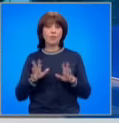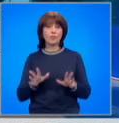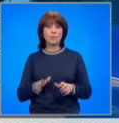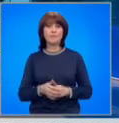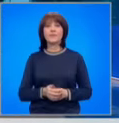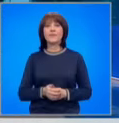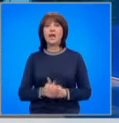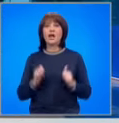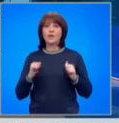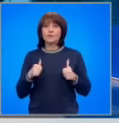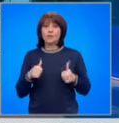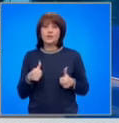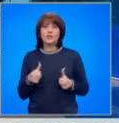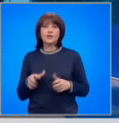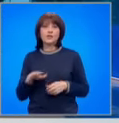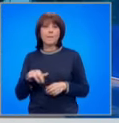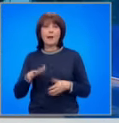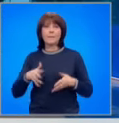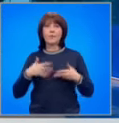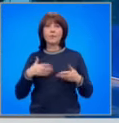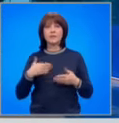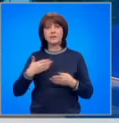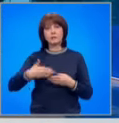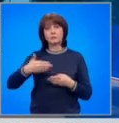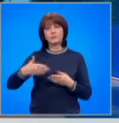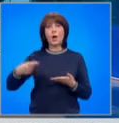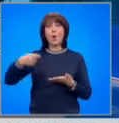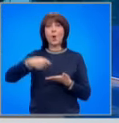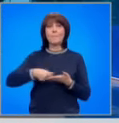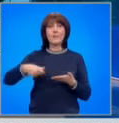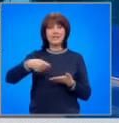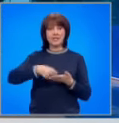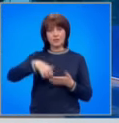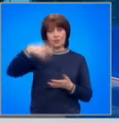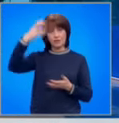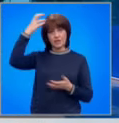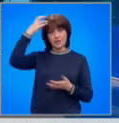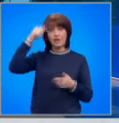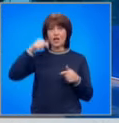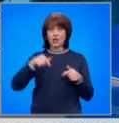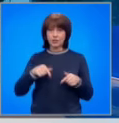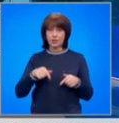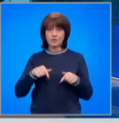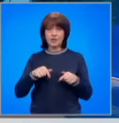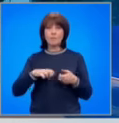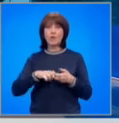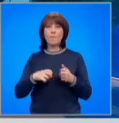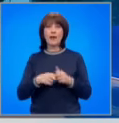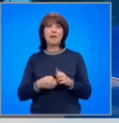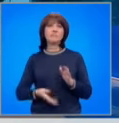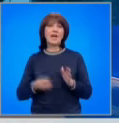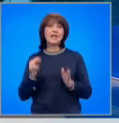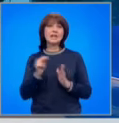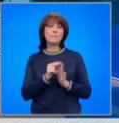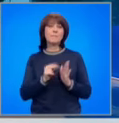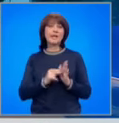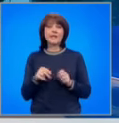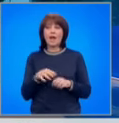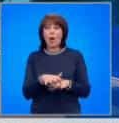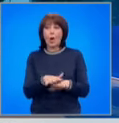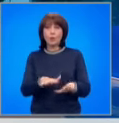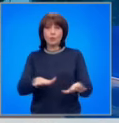В туристическия бранш поискаха поредните компенсации от държавата. Този път проблем са високите сметки за отопление.